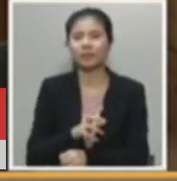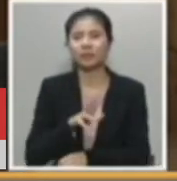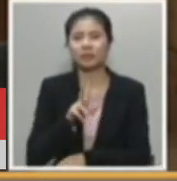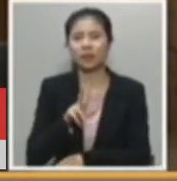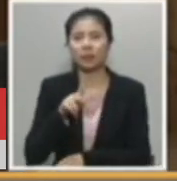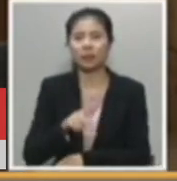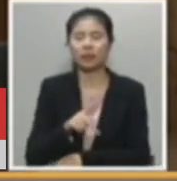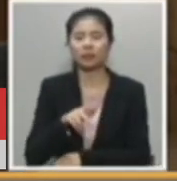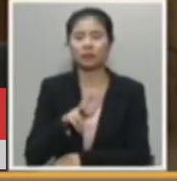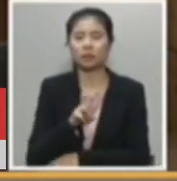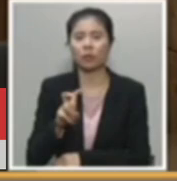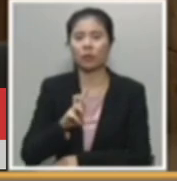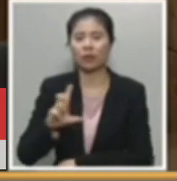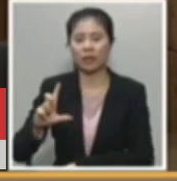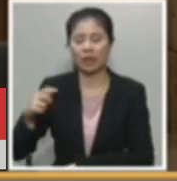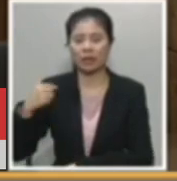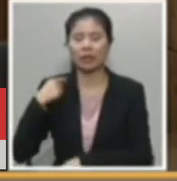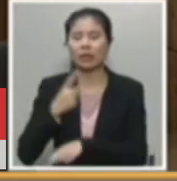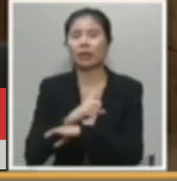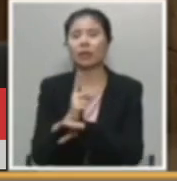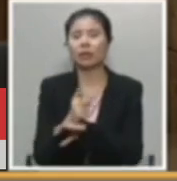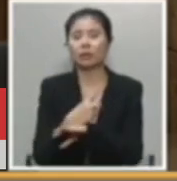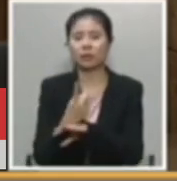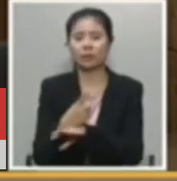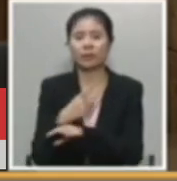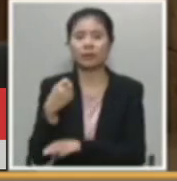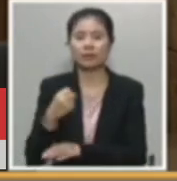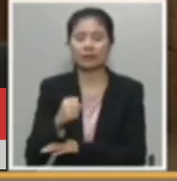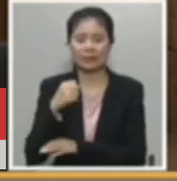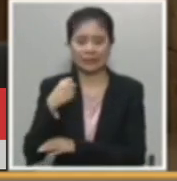าทเฮลิคอปเตอร์10ลำ